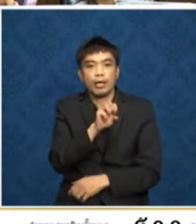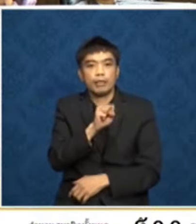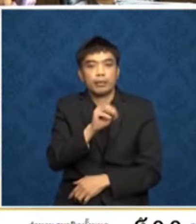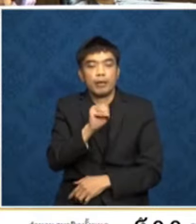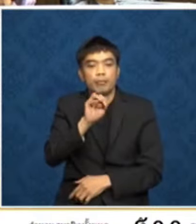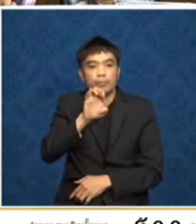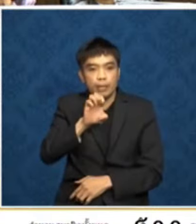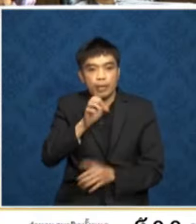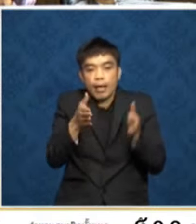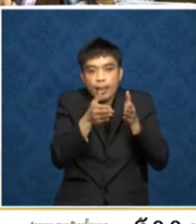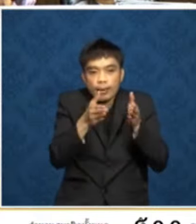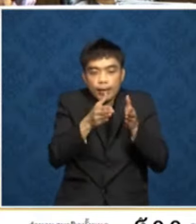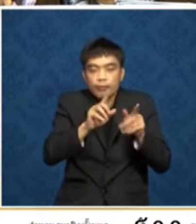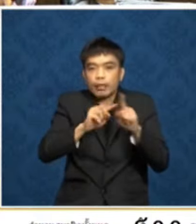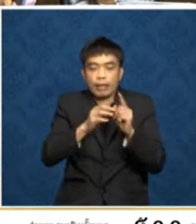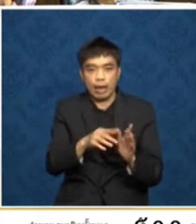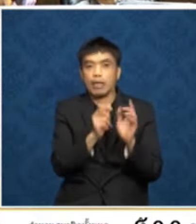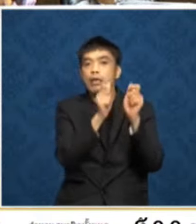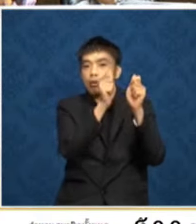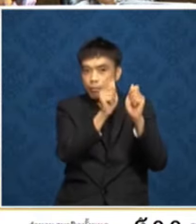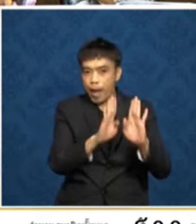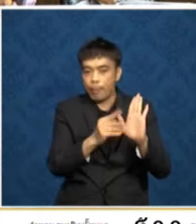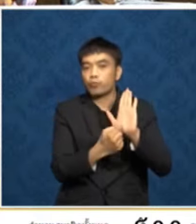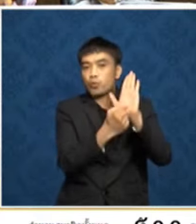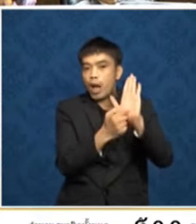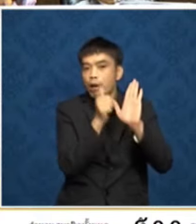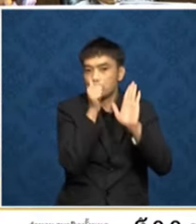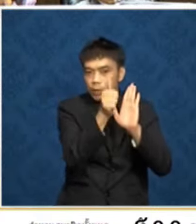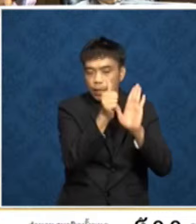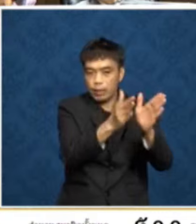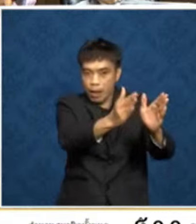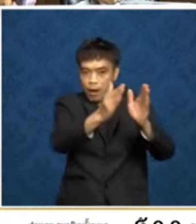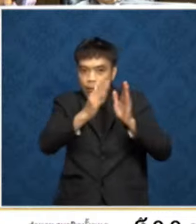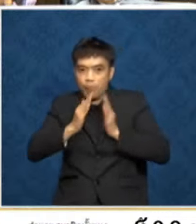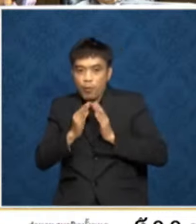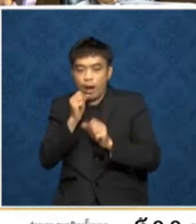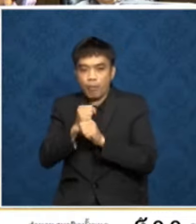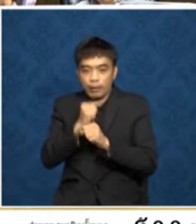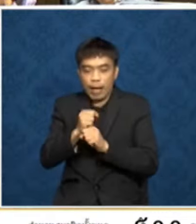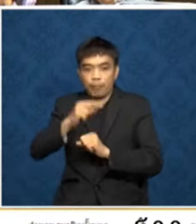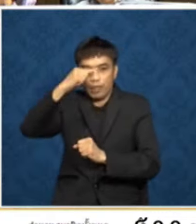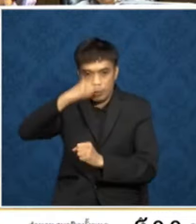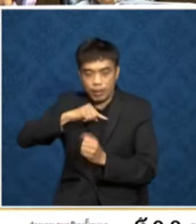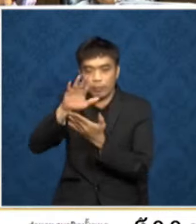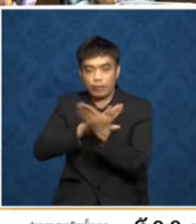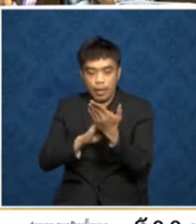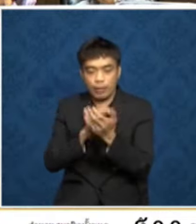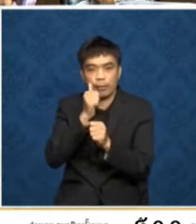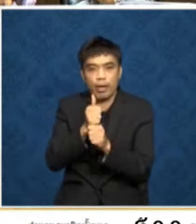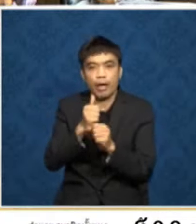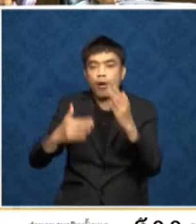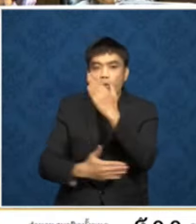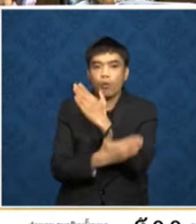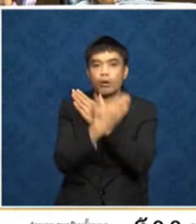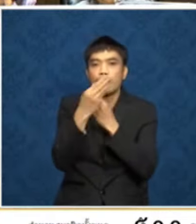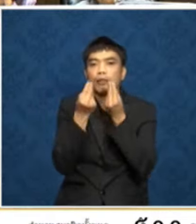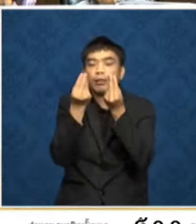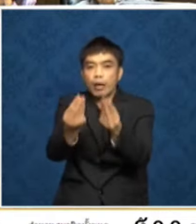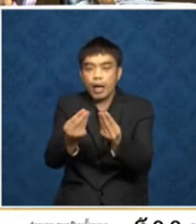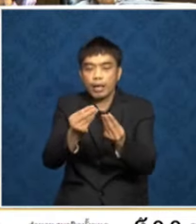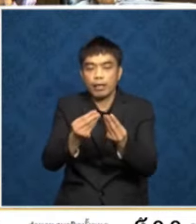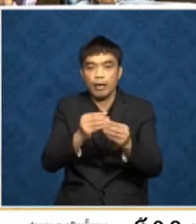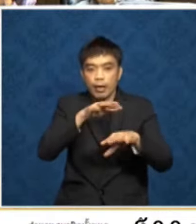ค่ะเป็นโมเดลที่ดีในการที่เราจะนำมาใช้ส่งเสริมเศรษฐกิจสร้างโอกาสขยายรายได้ให้เม็ดเงินกระจาย